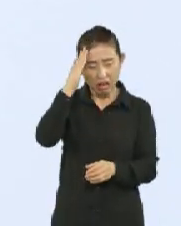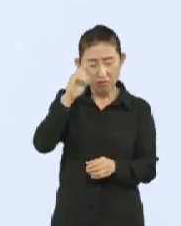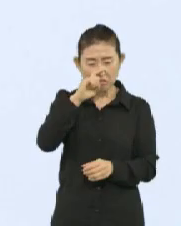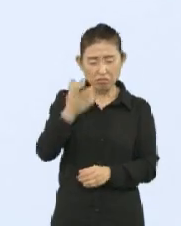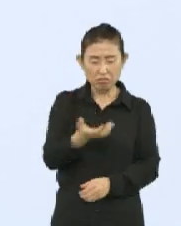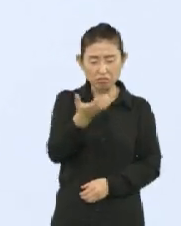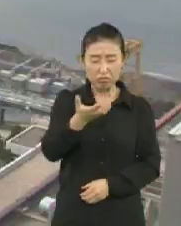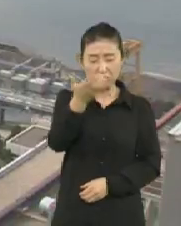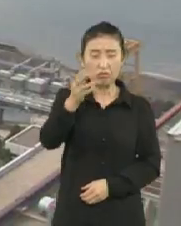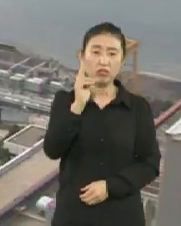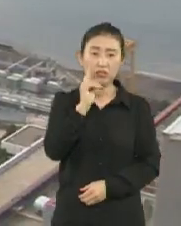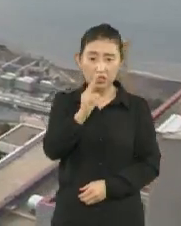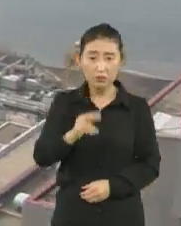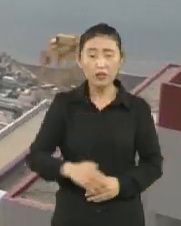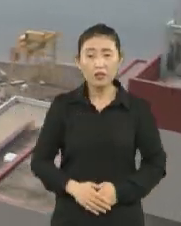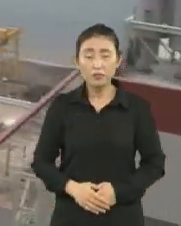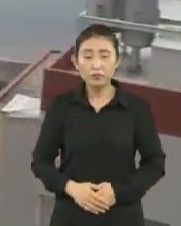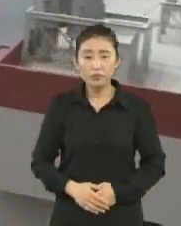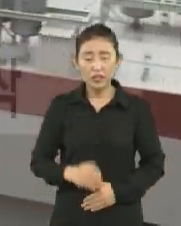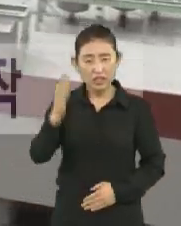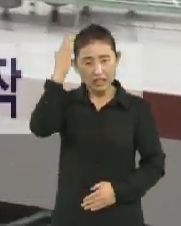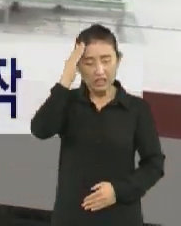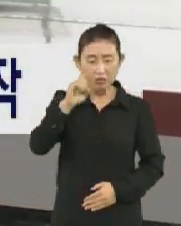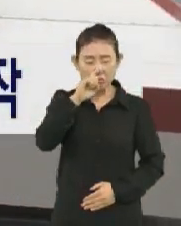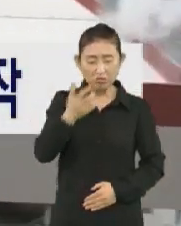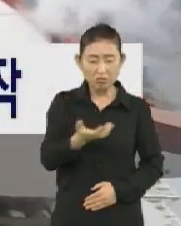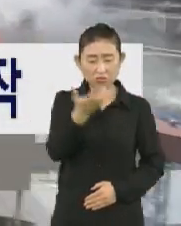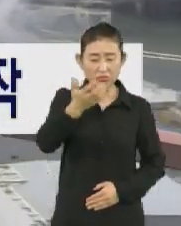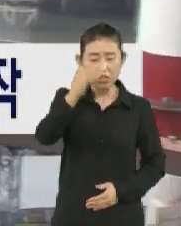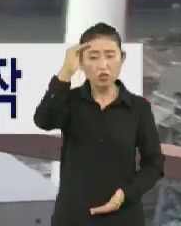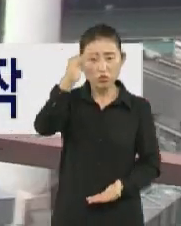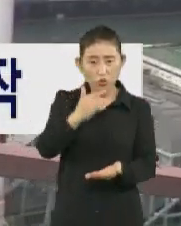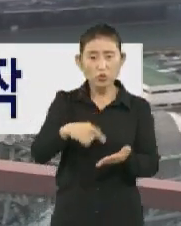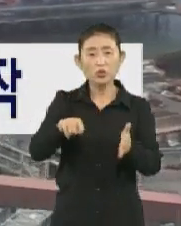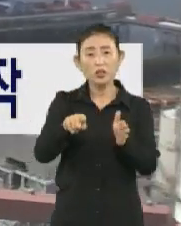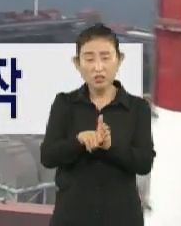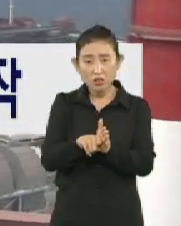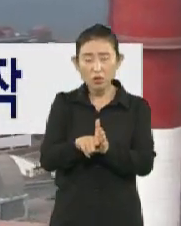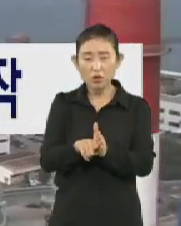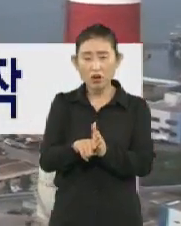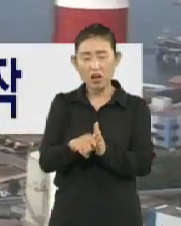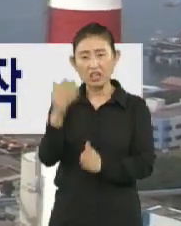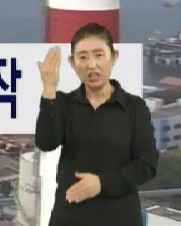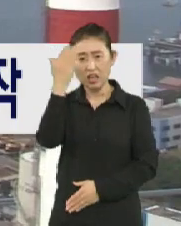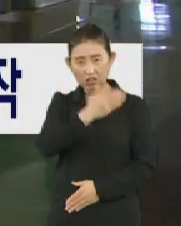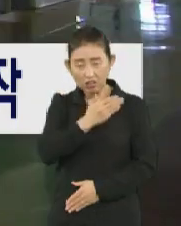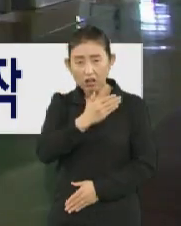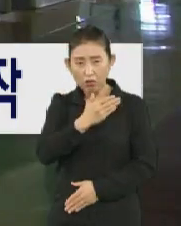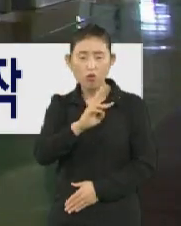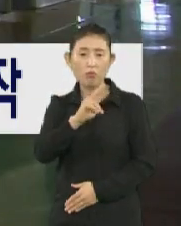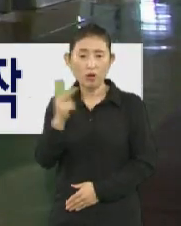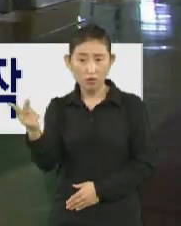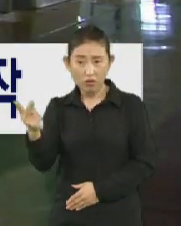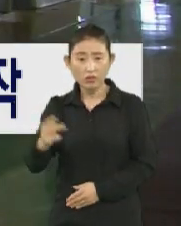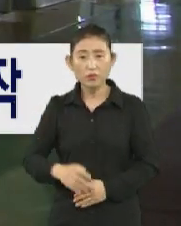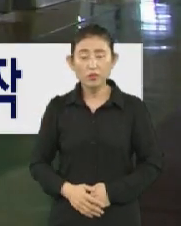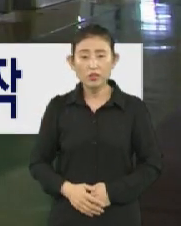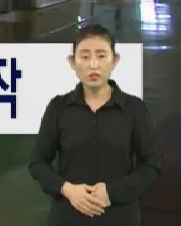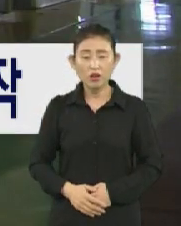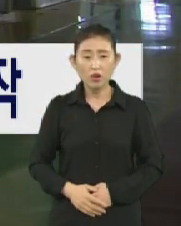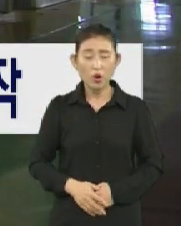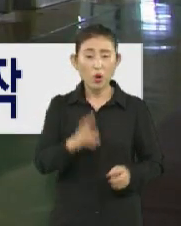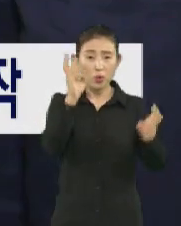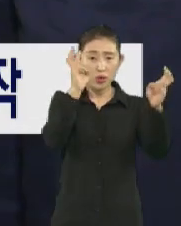주범이 되고 있습니다. 탄소 배출을 줄이기 위해서는 결국 화석 연료를 신재생 에너지로 바꿔야 하는데